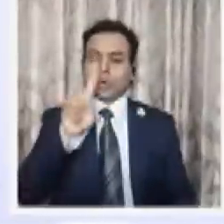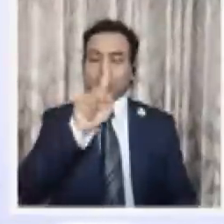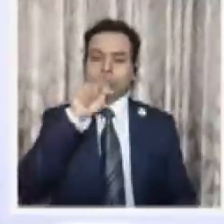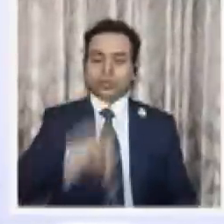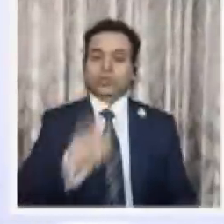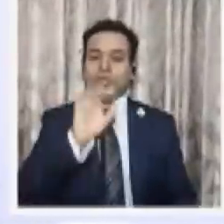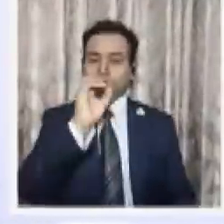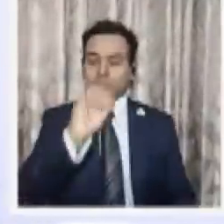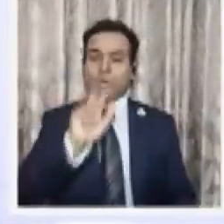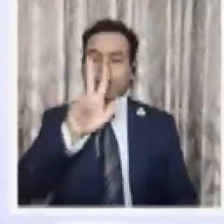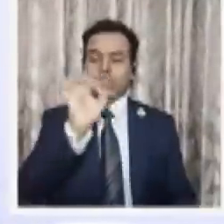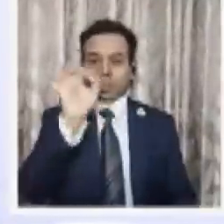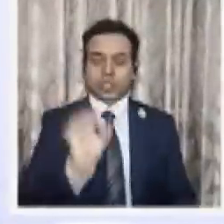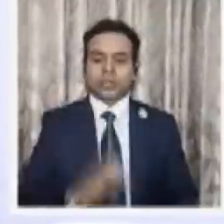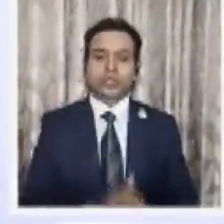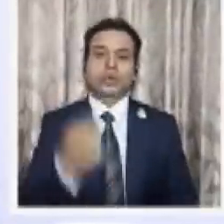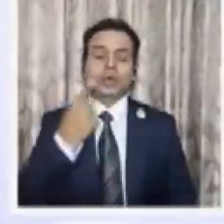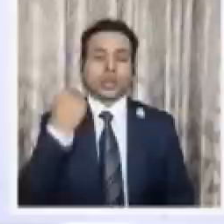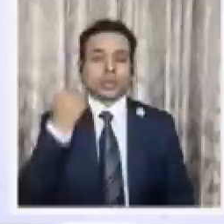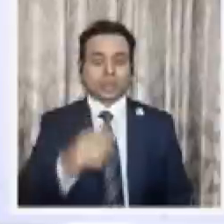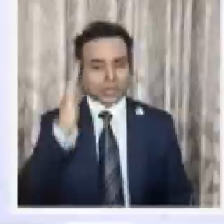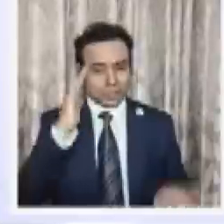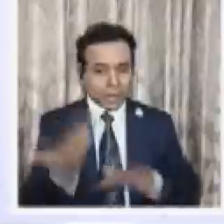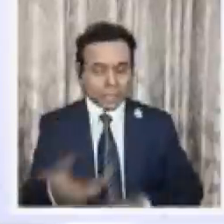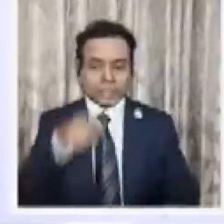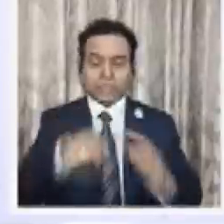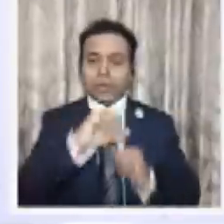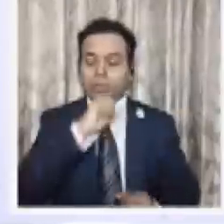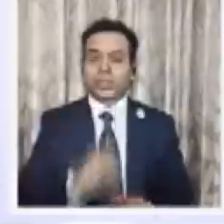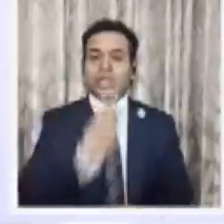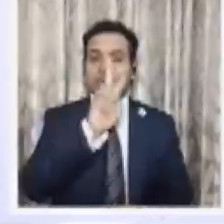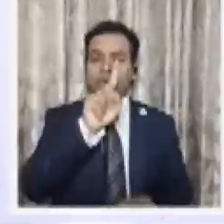78.92% এবং নারী 571 জন, 21.08%।